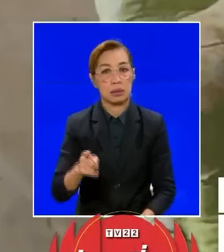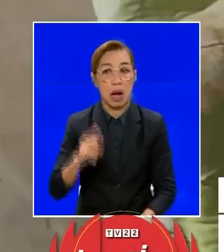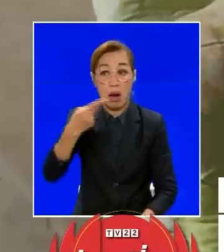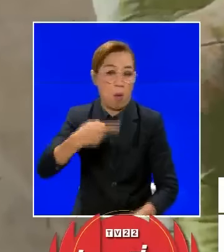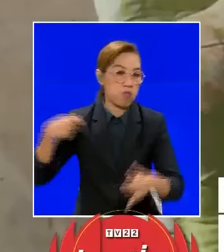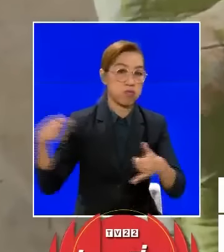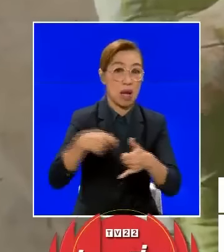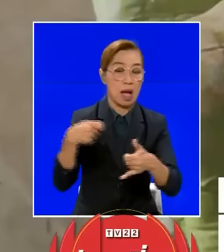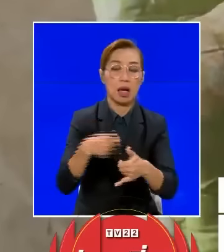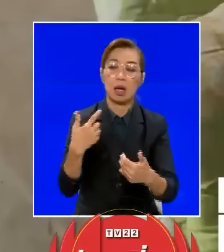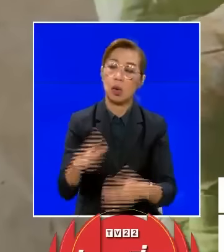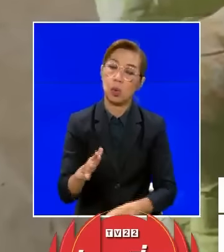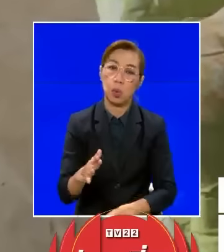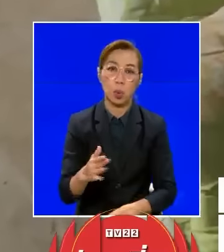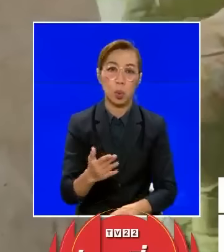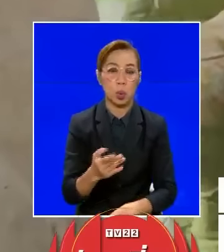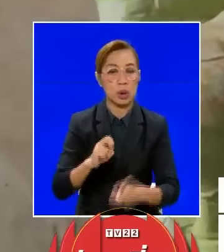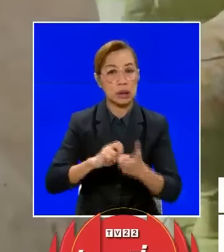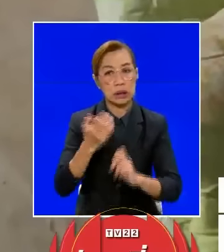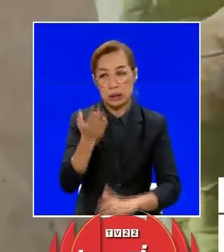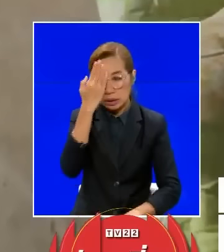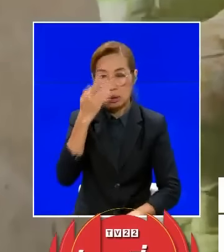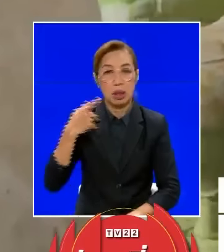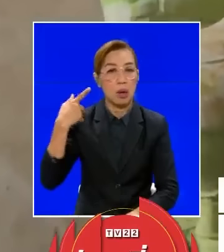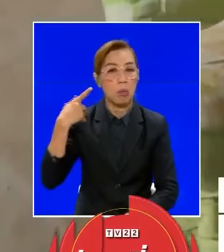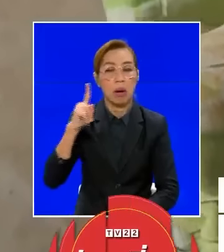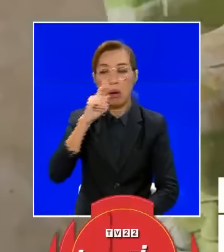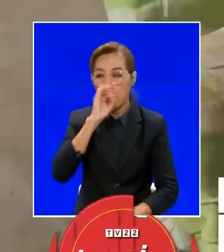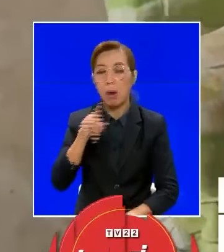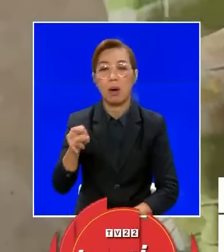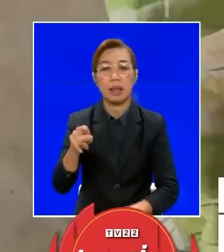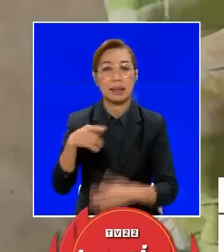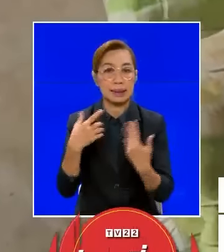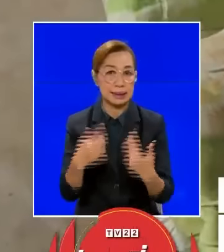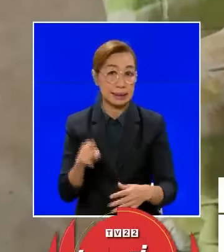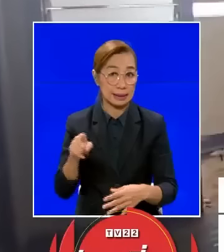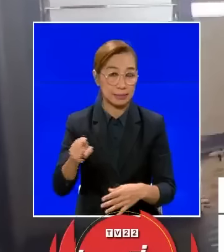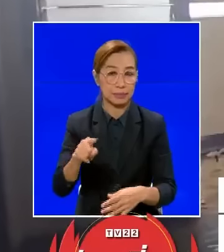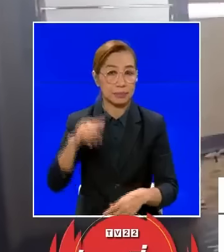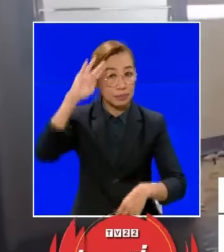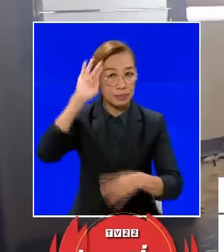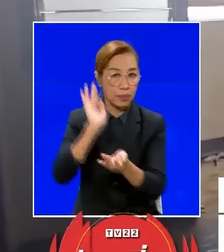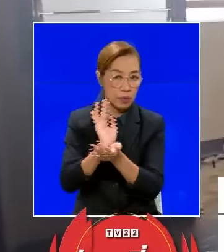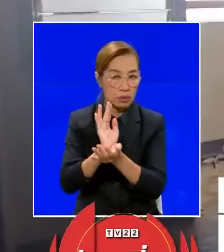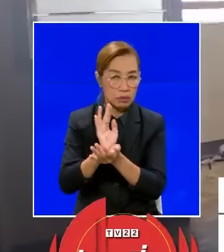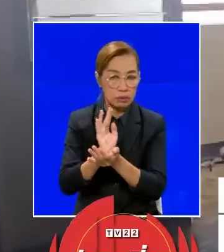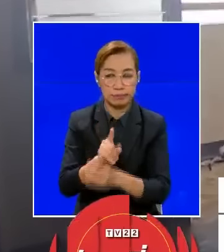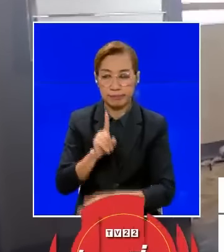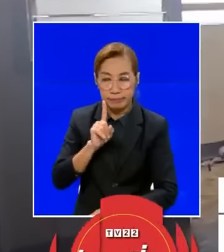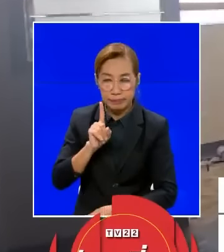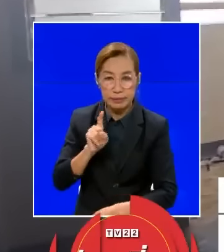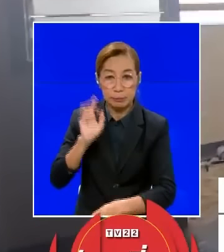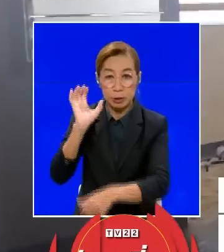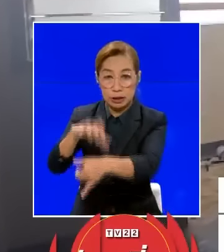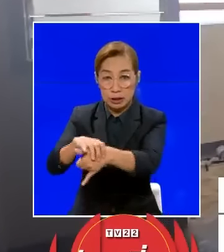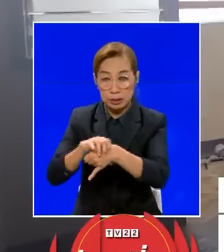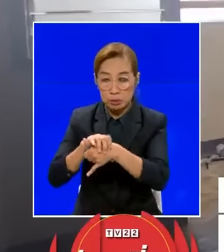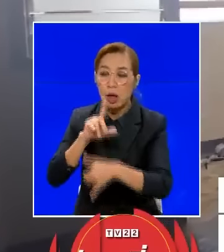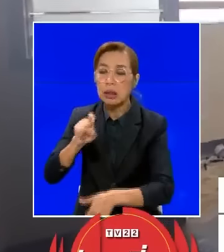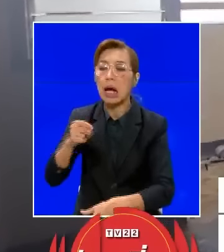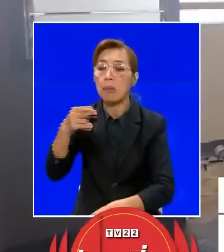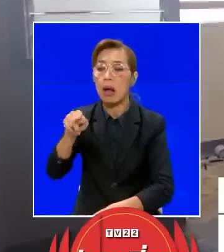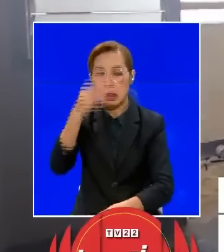ะคะก็เกิดเรื่องที่ไม่คาดคิดขึ้นป้าก็บอกแบบนั้นนะคะแล้วพอตำรวจเขาก็ไปสอบปากคำว่าอ้าวทำไมถึงได้ล